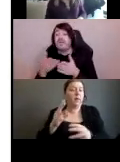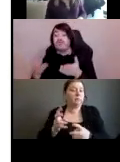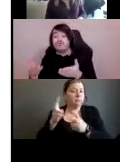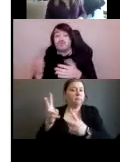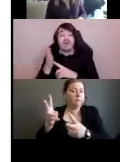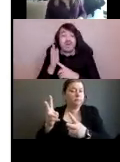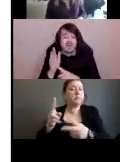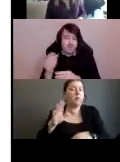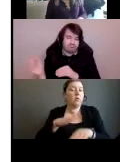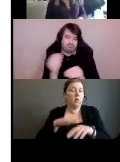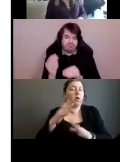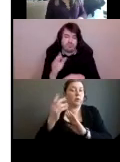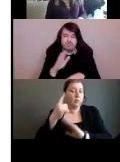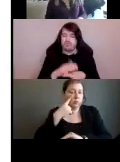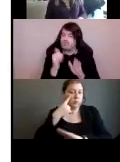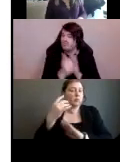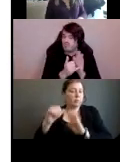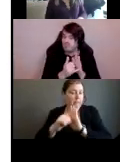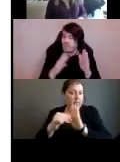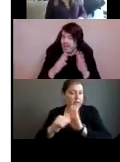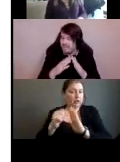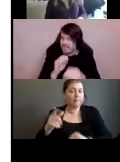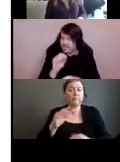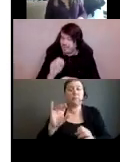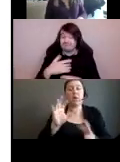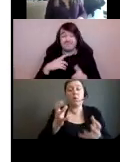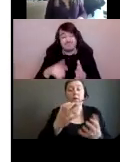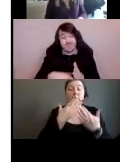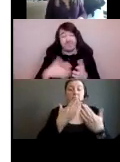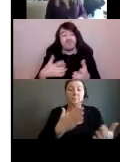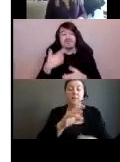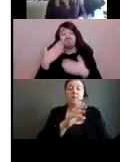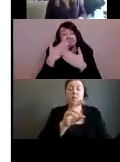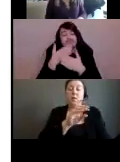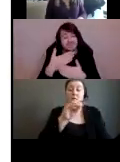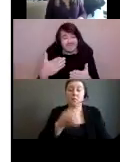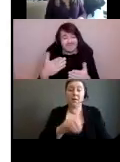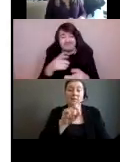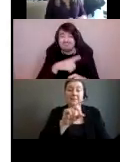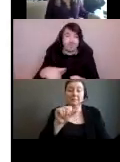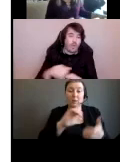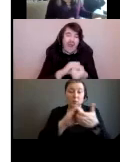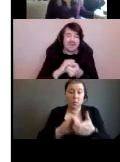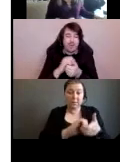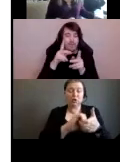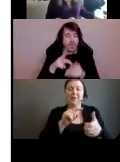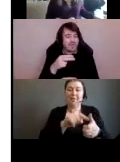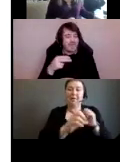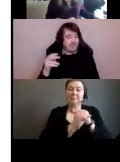disponibles sur le canal YouTube de la Ville. Encore une fois, merci beaucoup à la coalition des personnes handicapées d'Ottawa pour avoir